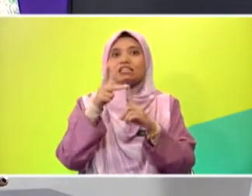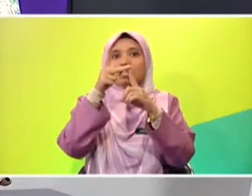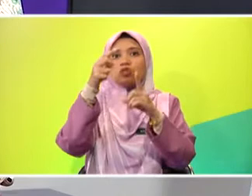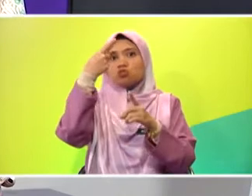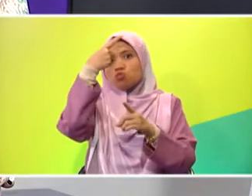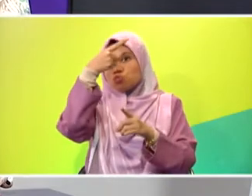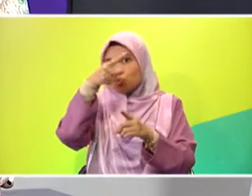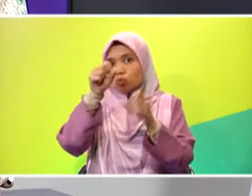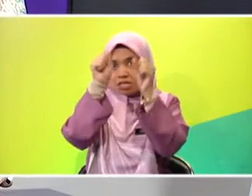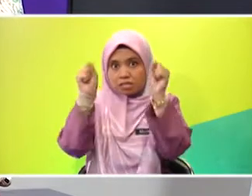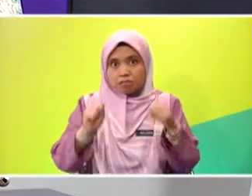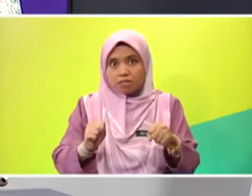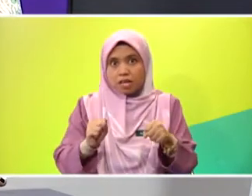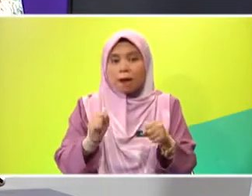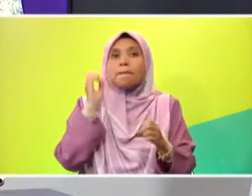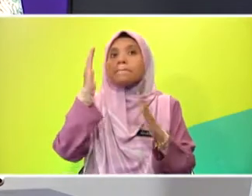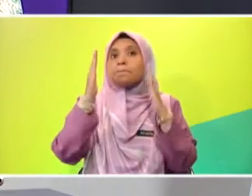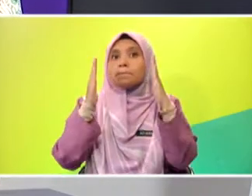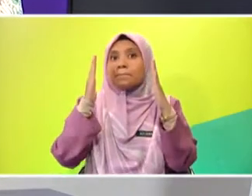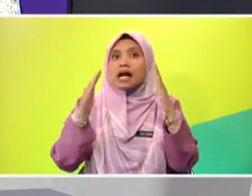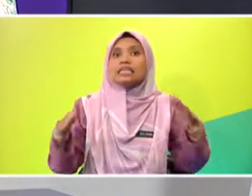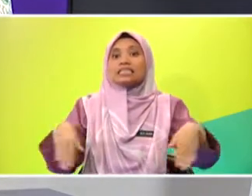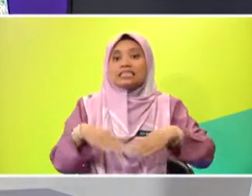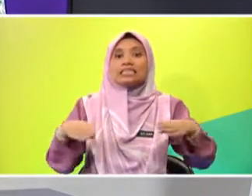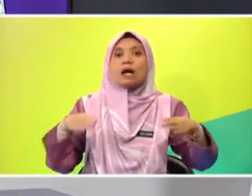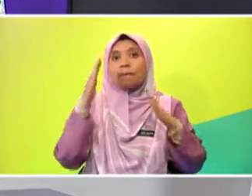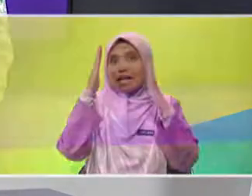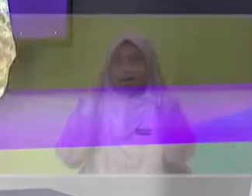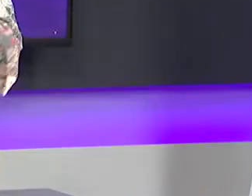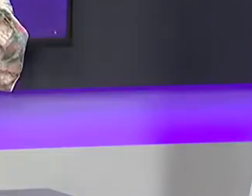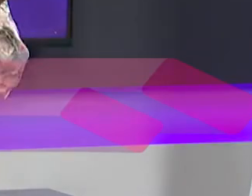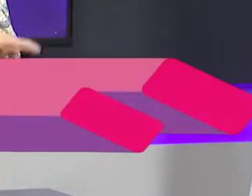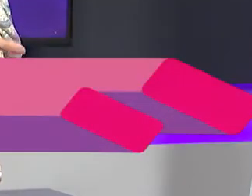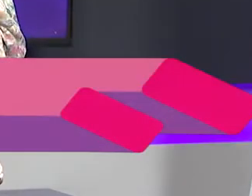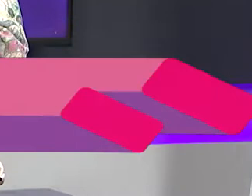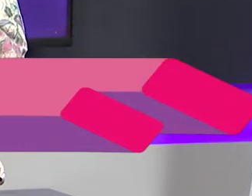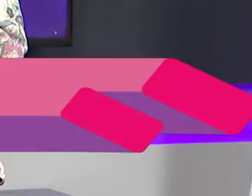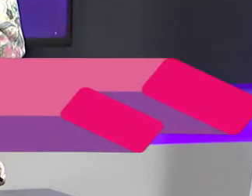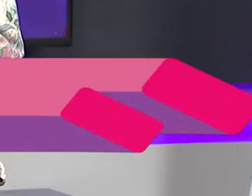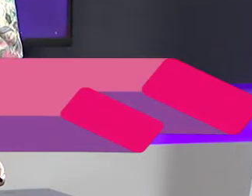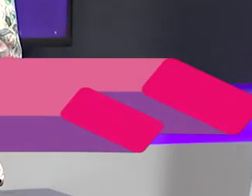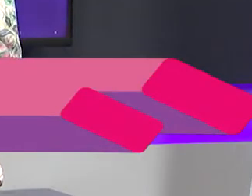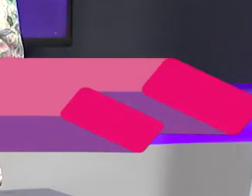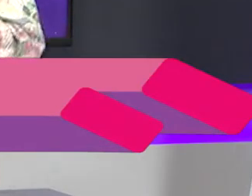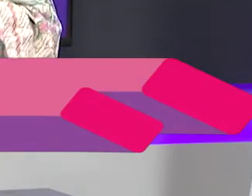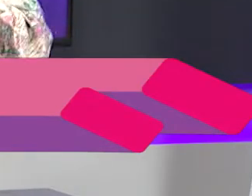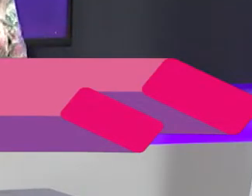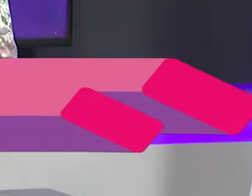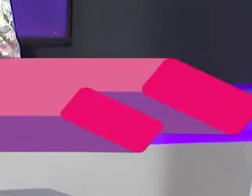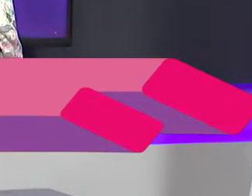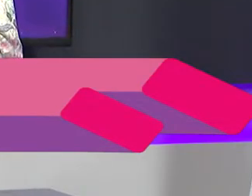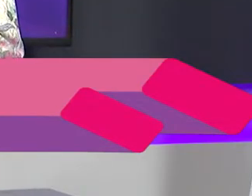mata pelajaran bahasa Melayu tahun dua jadi Apakah sebenarnya topik yang pakai kita bahkan